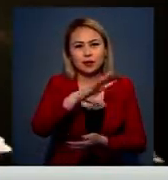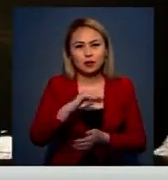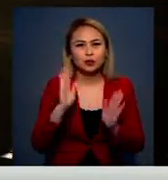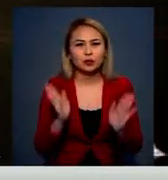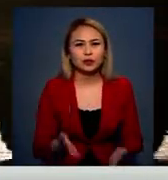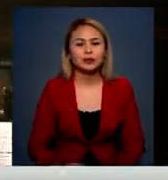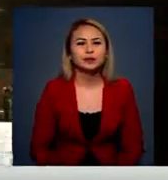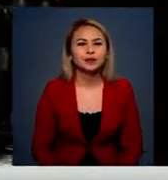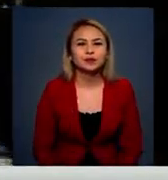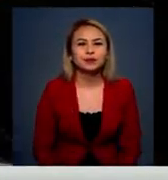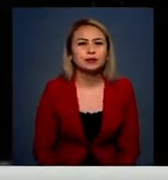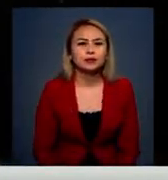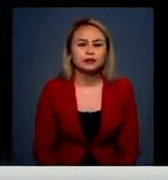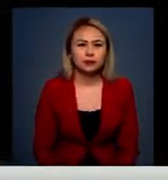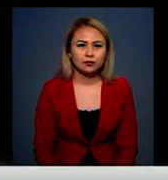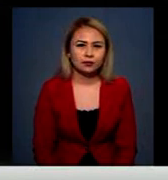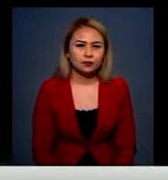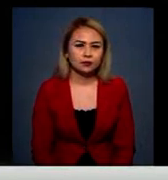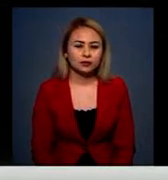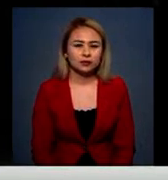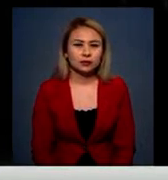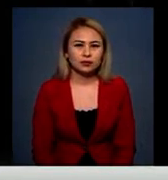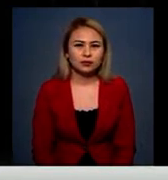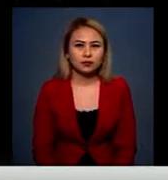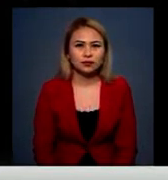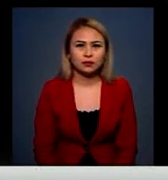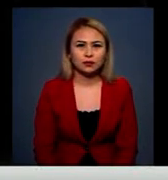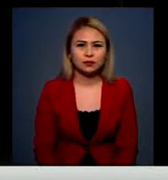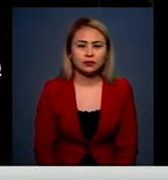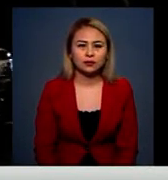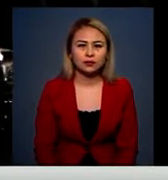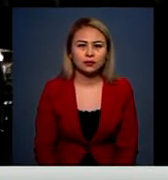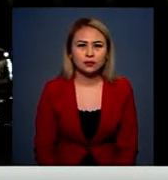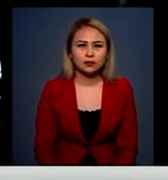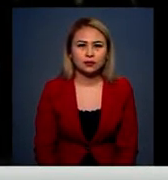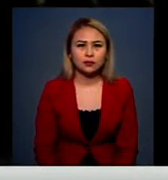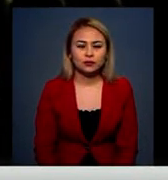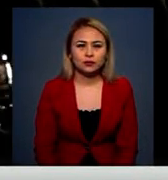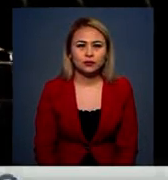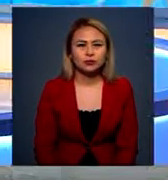Дастан Сейілханұлы, Дана Нұржан, Александр Любителев, Ресей, Хабар 24.